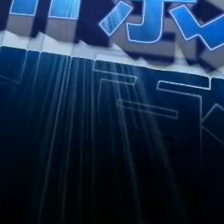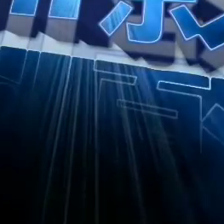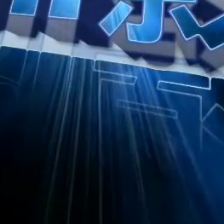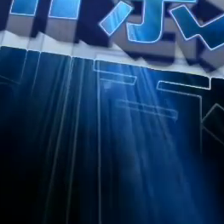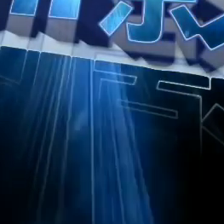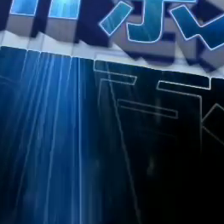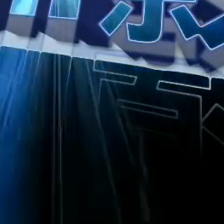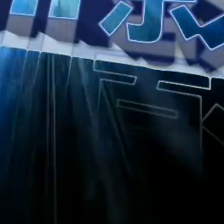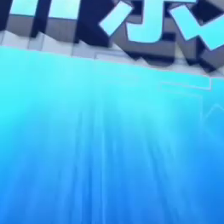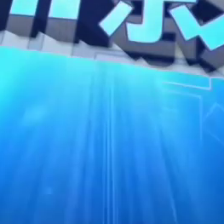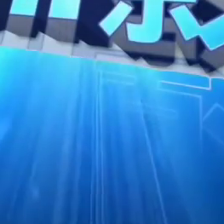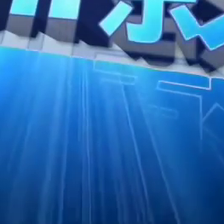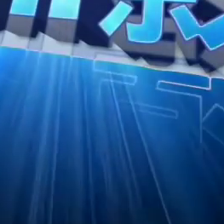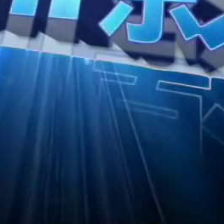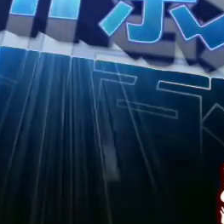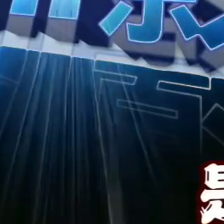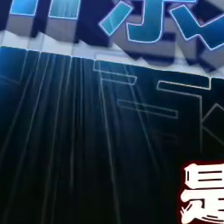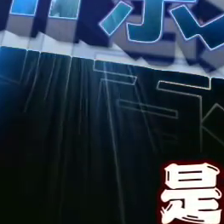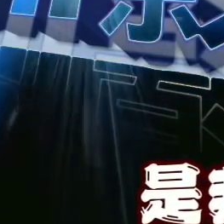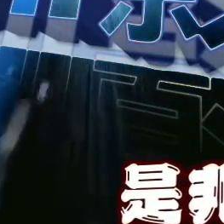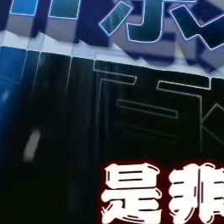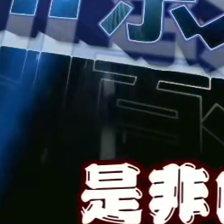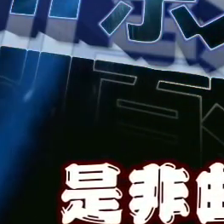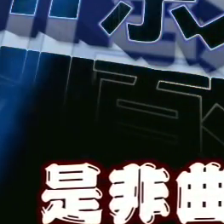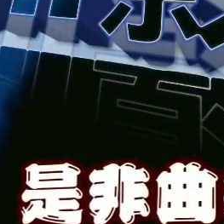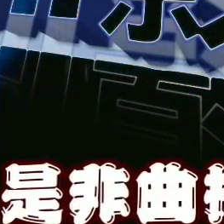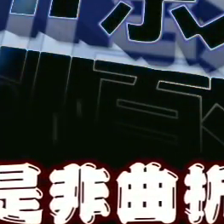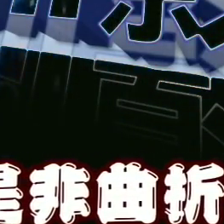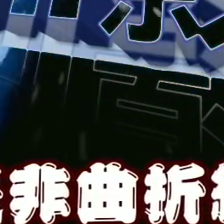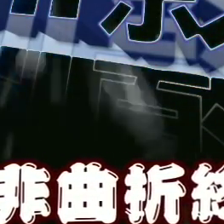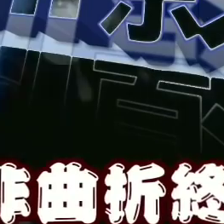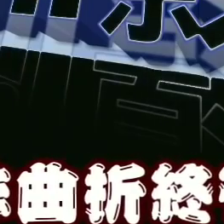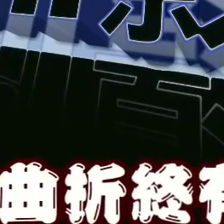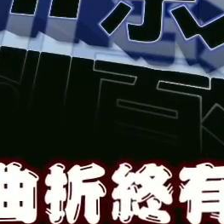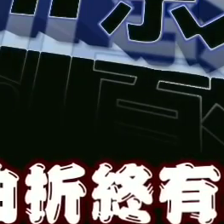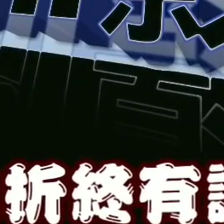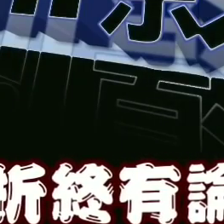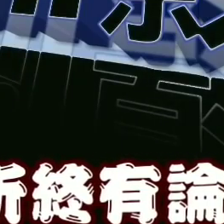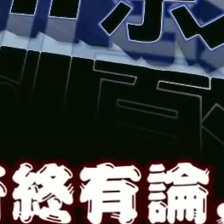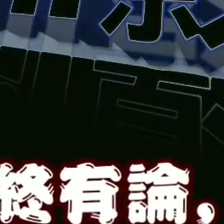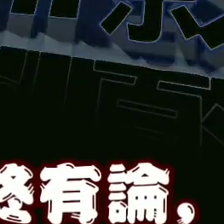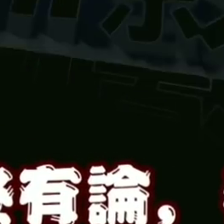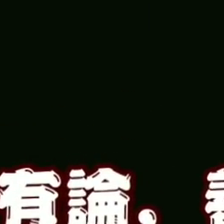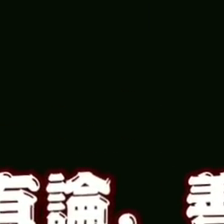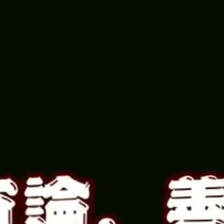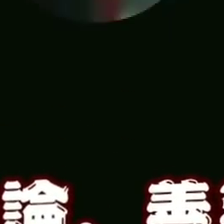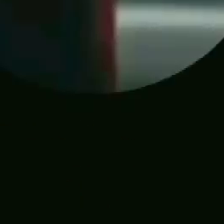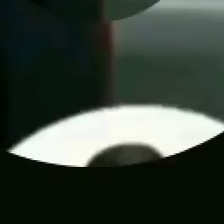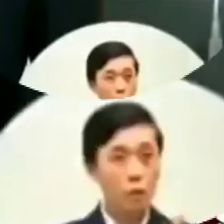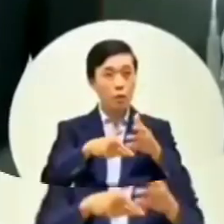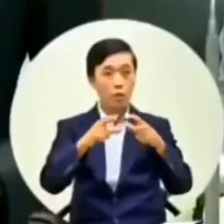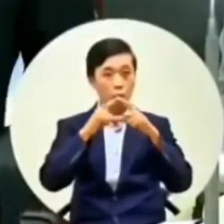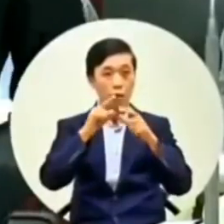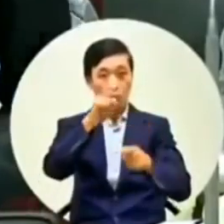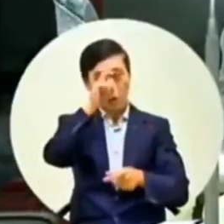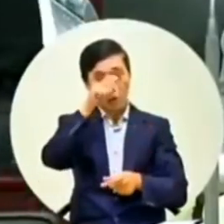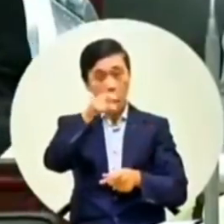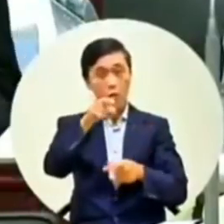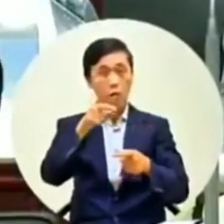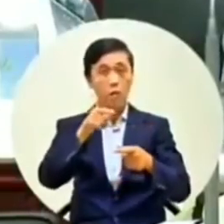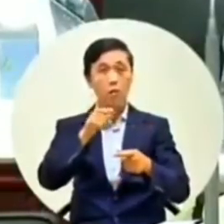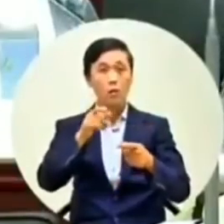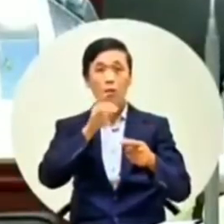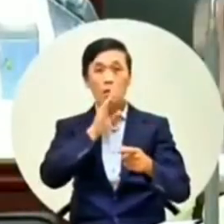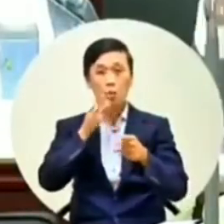是非曲直终有论，是路到头是信行。 能够站在高